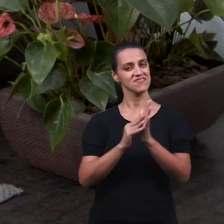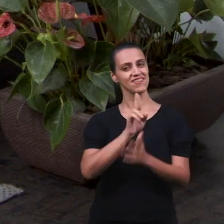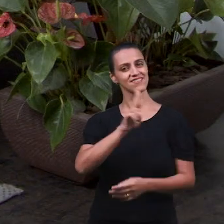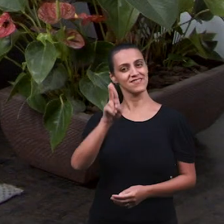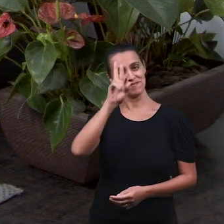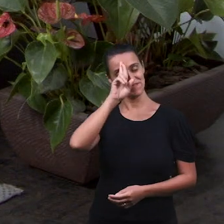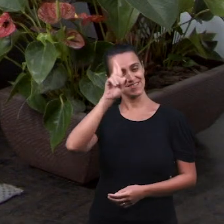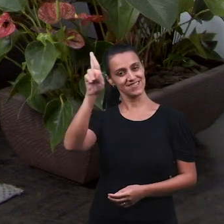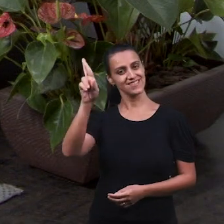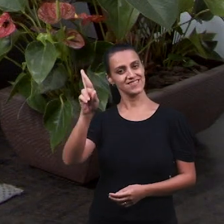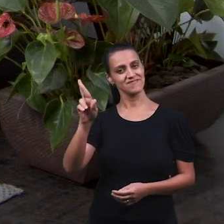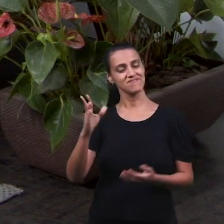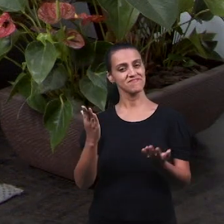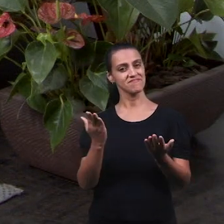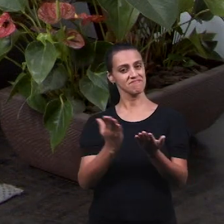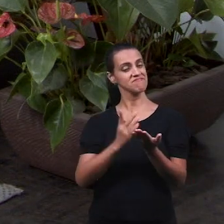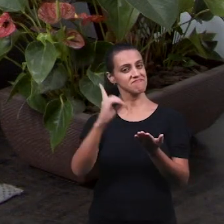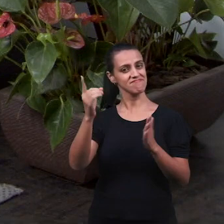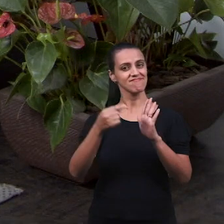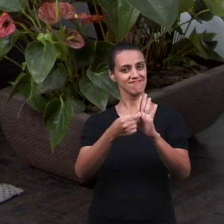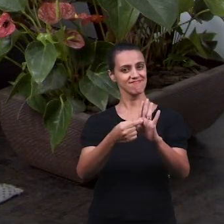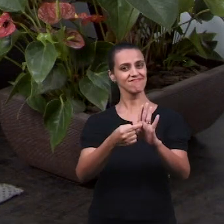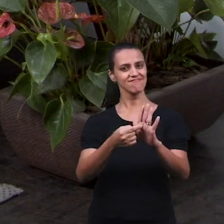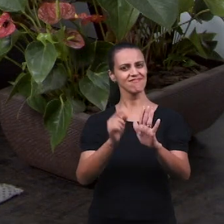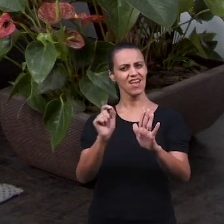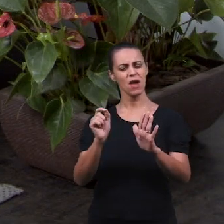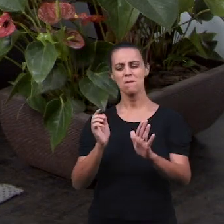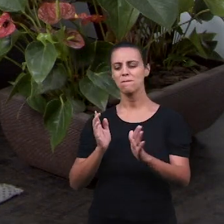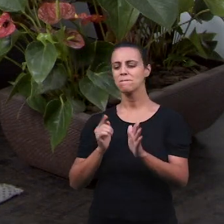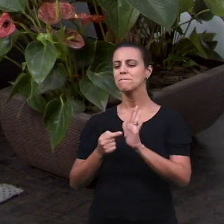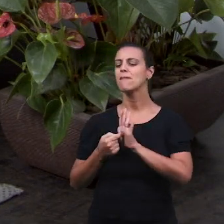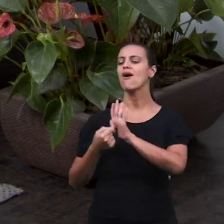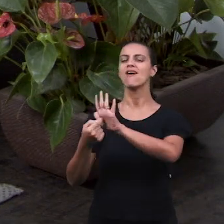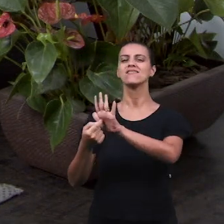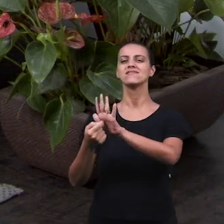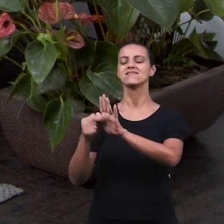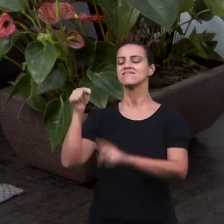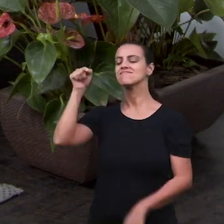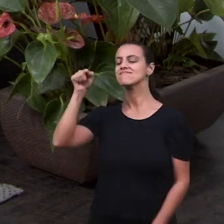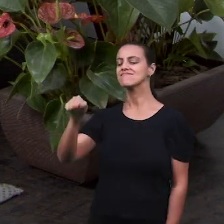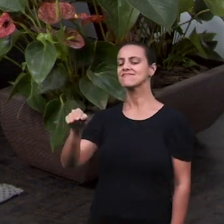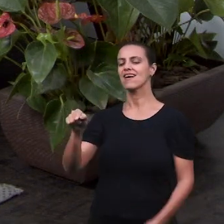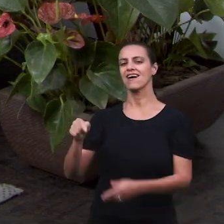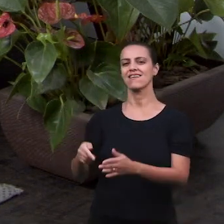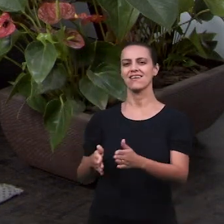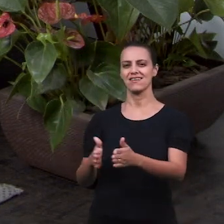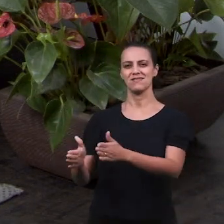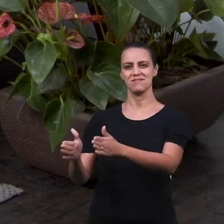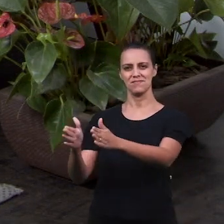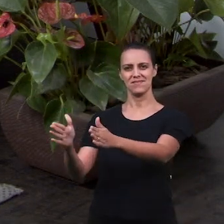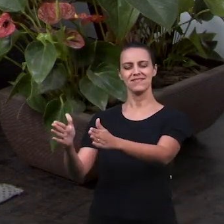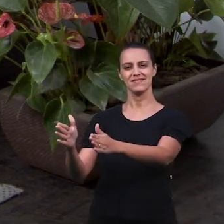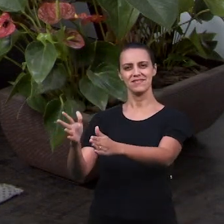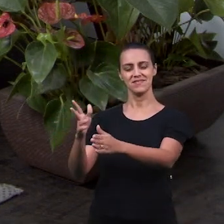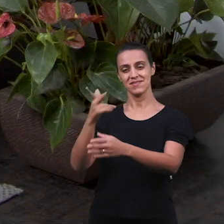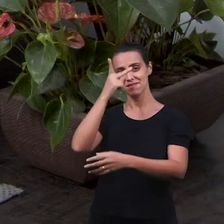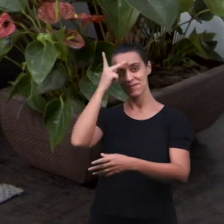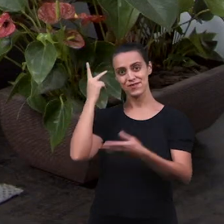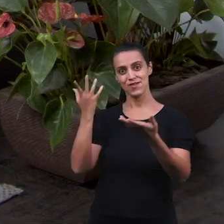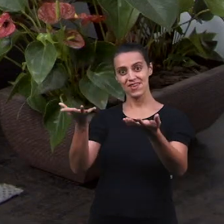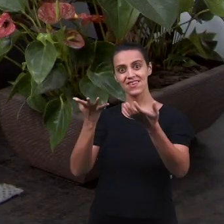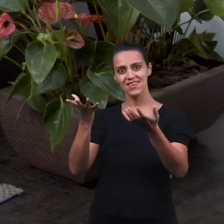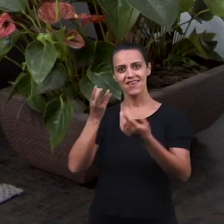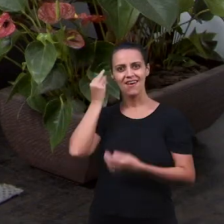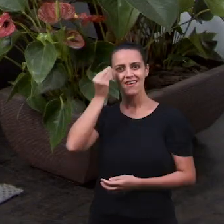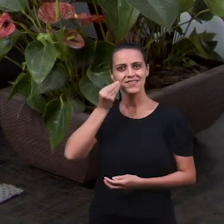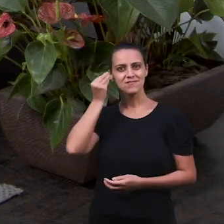Loué soit le nom du Seigneur. La parole de Dieu est une direction sûre et cette direction pointe le chemin